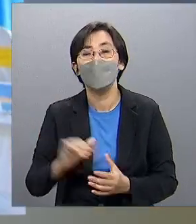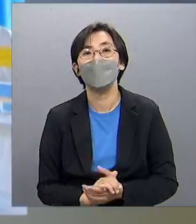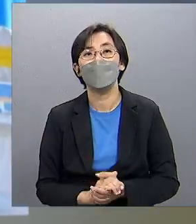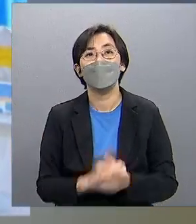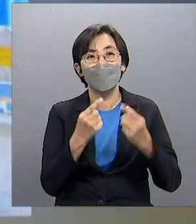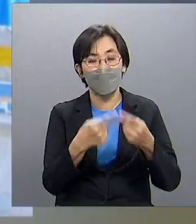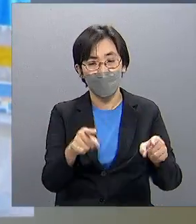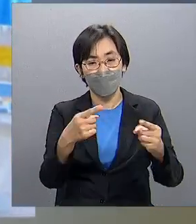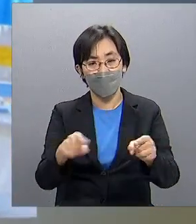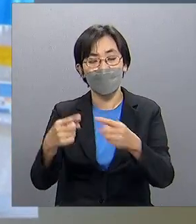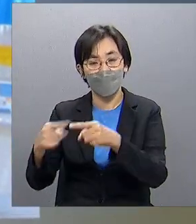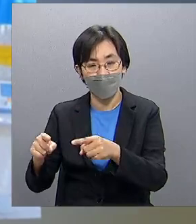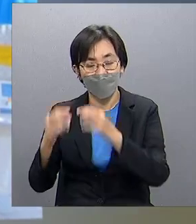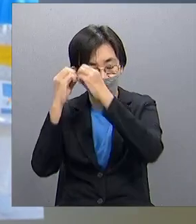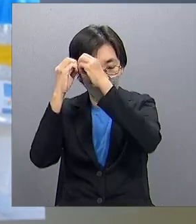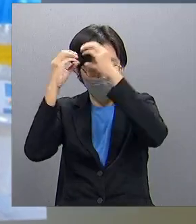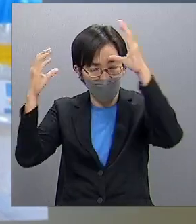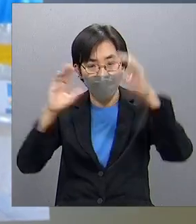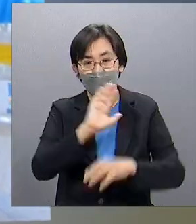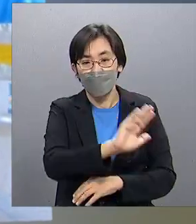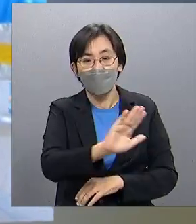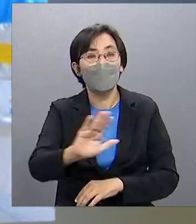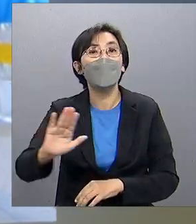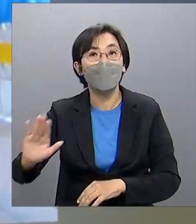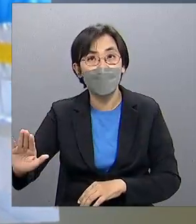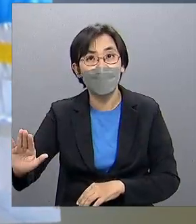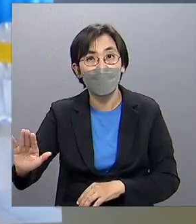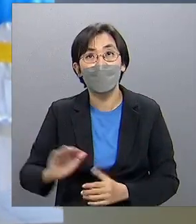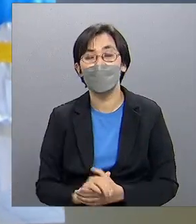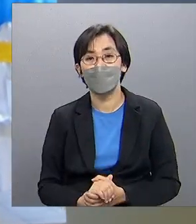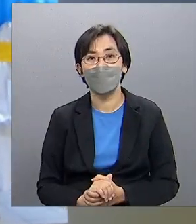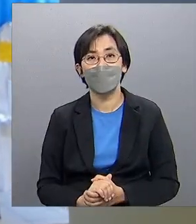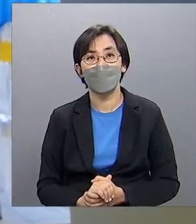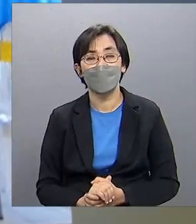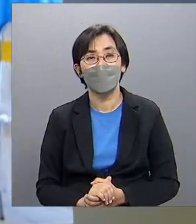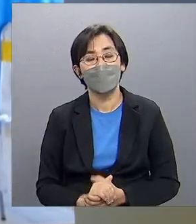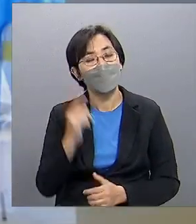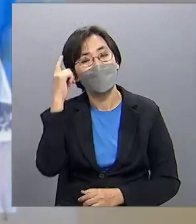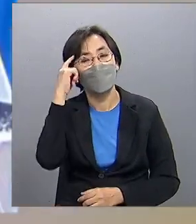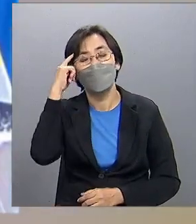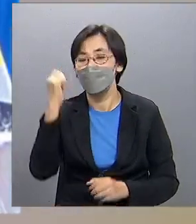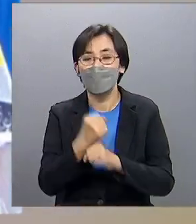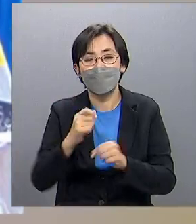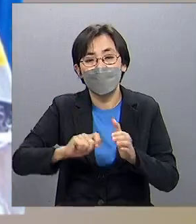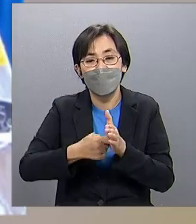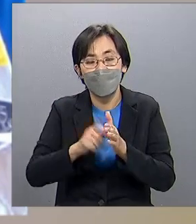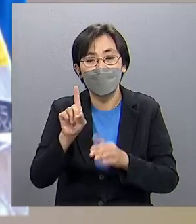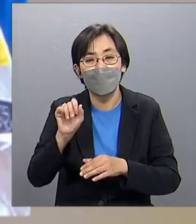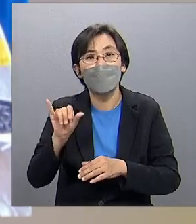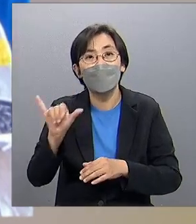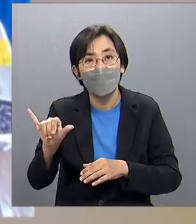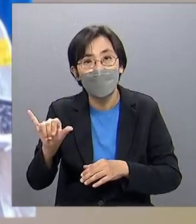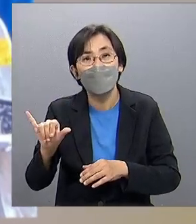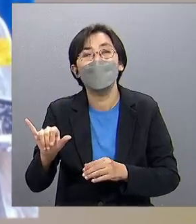มีจินตนาการมีการกล้าที่จะทำผลิตภัณฑ์นะคะก็คือเหมือนกับว่าตอน